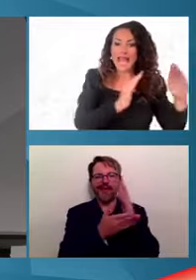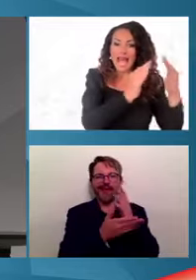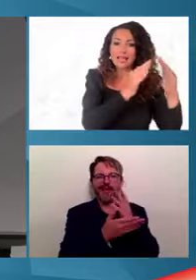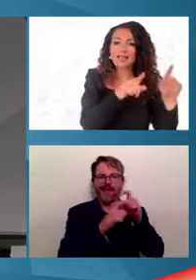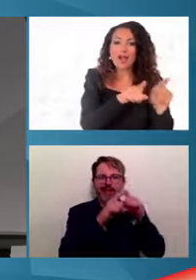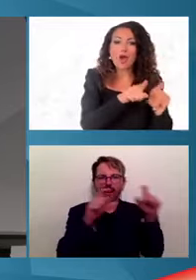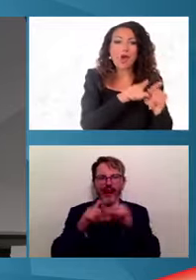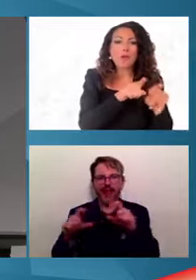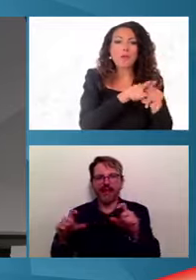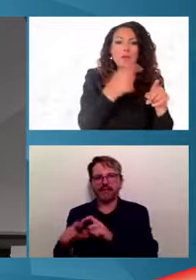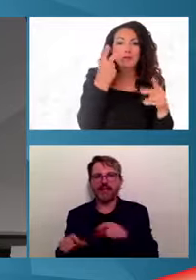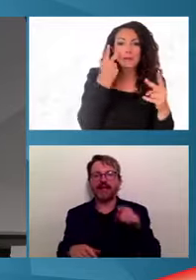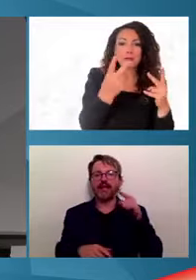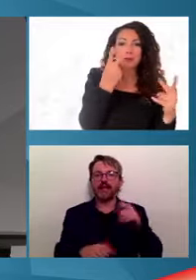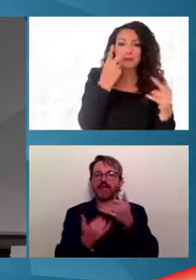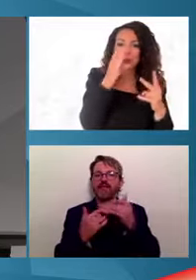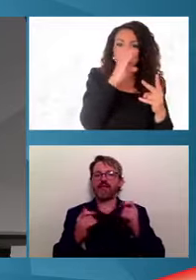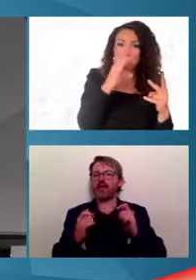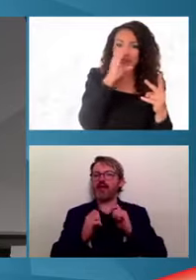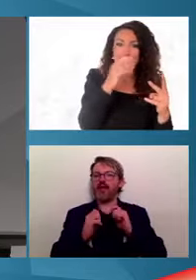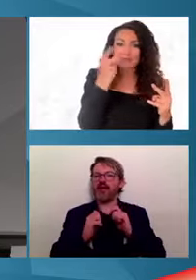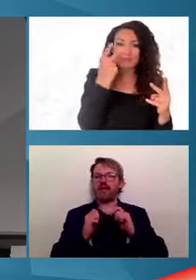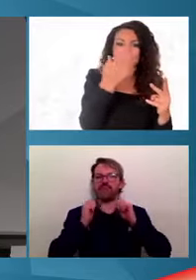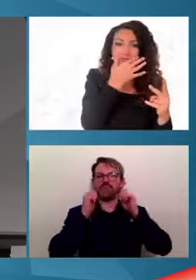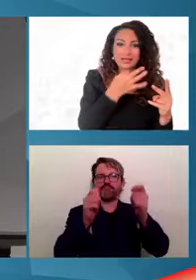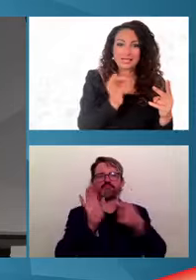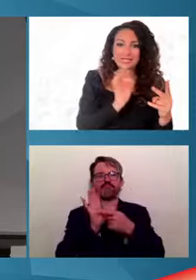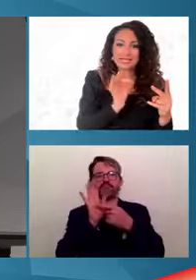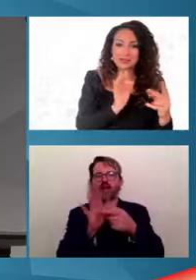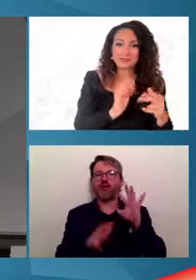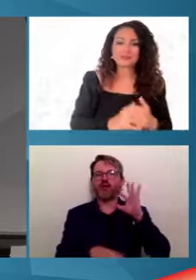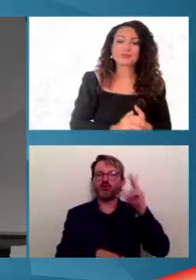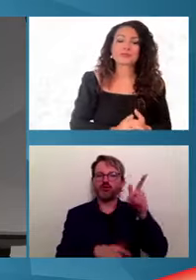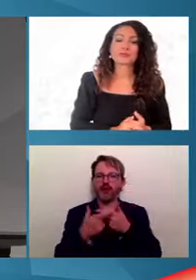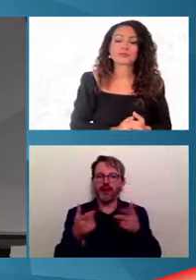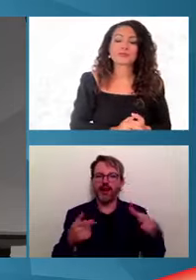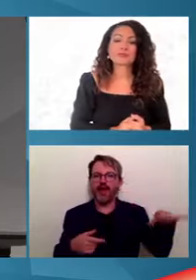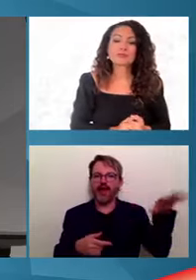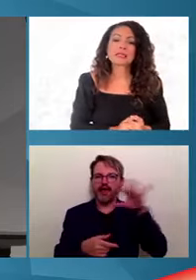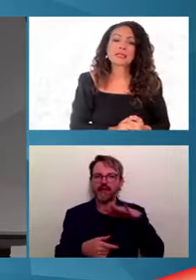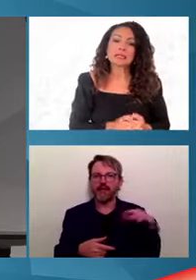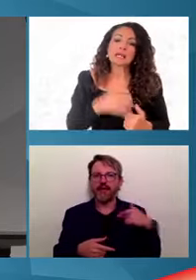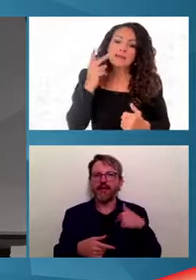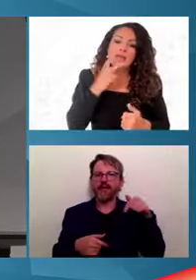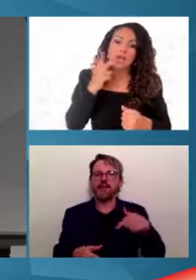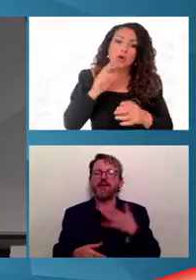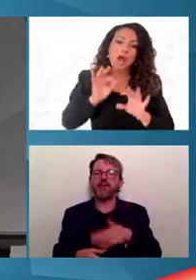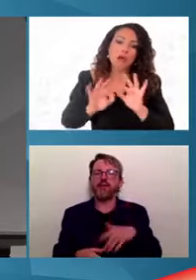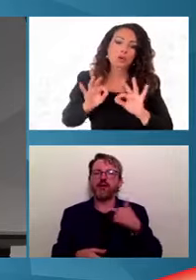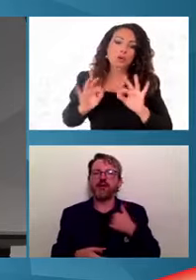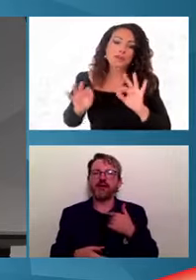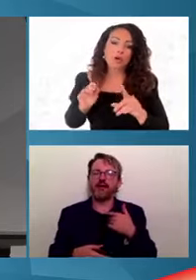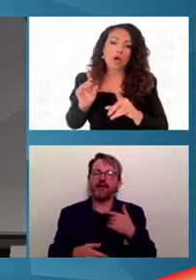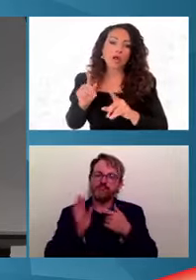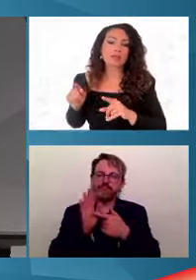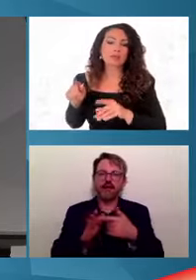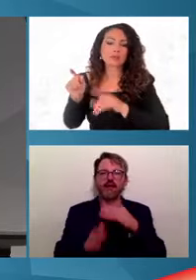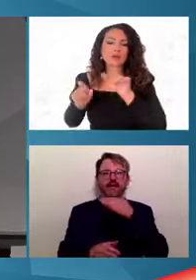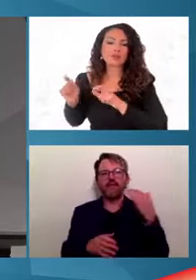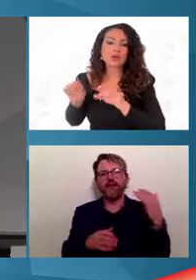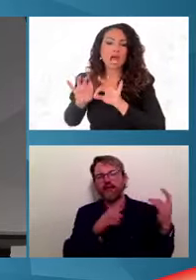Adige. E tengo a sottolineare che spesso leggo di polemiche, ma noi, come il nostro assessorato,